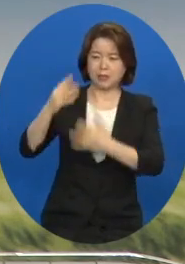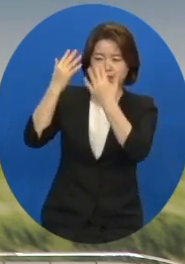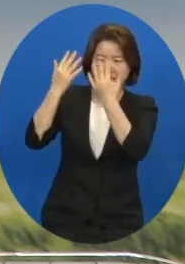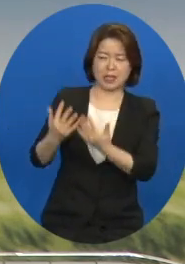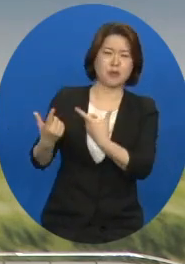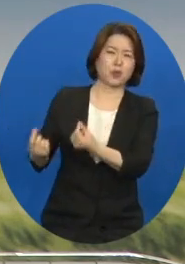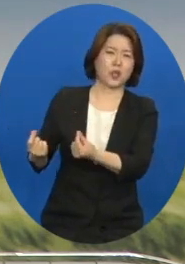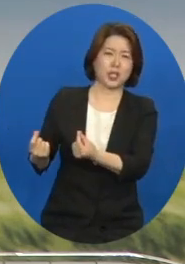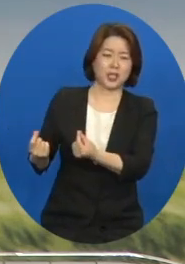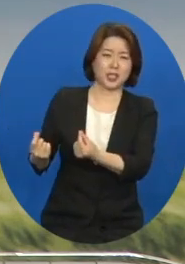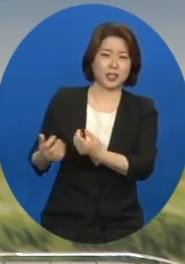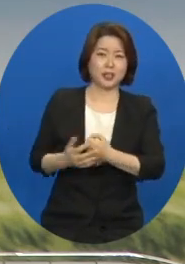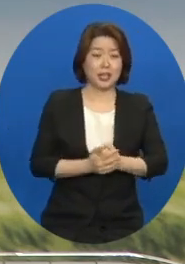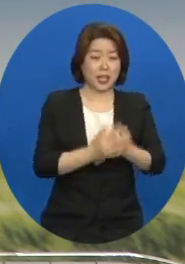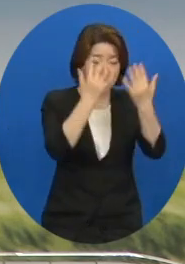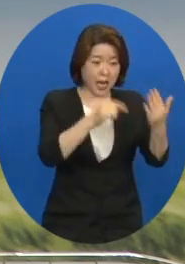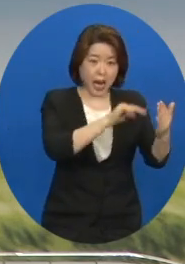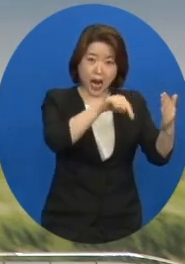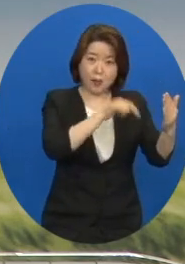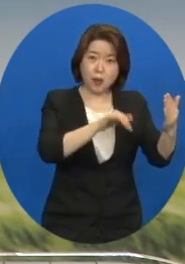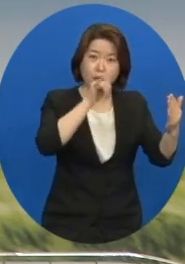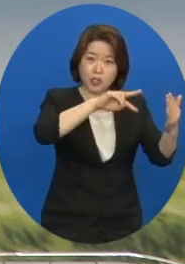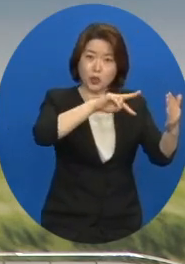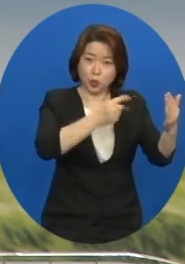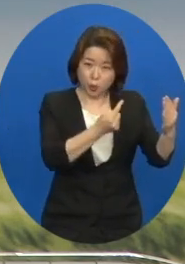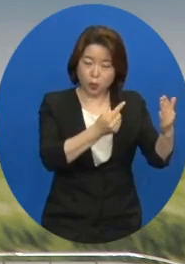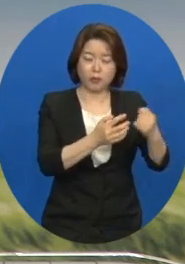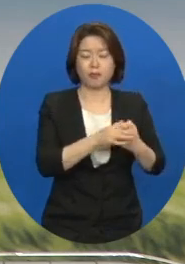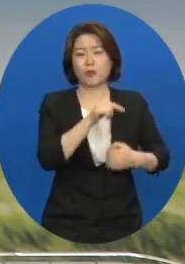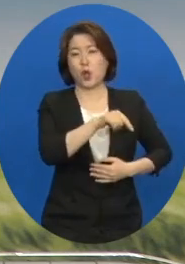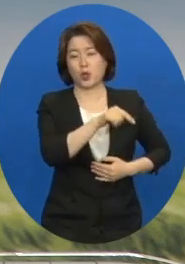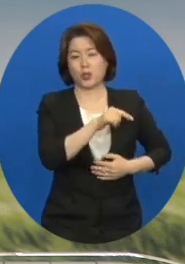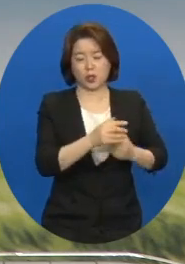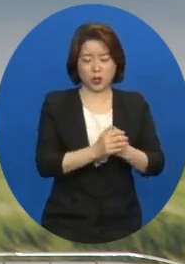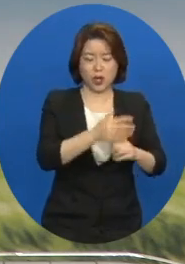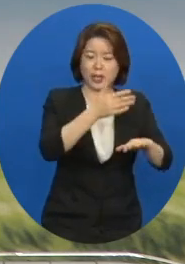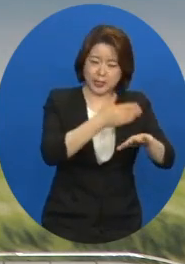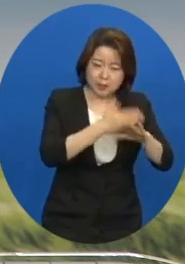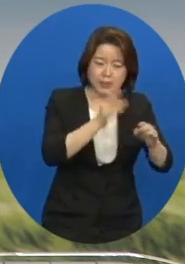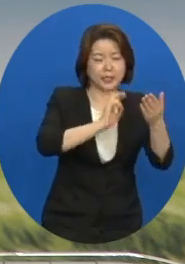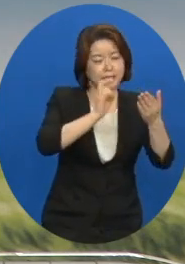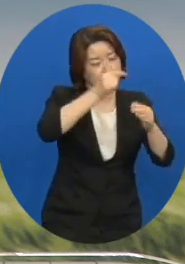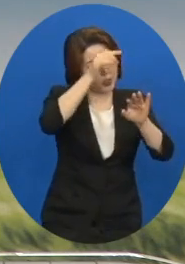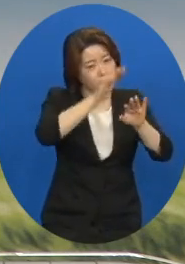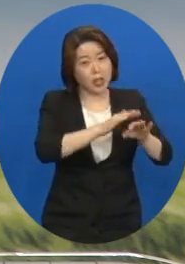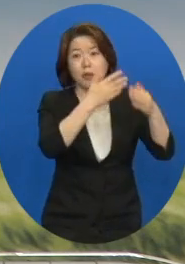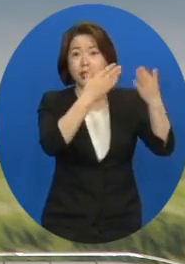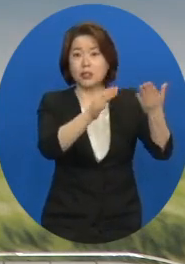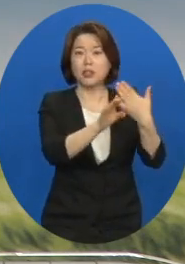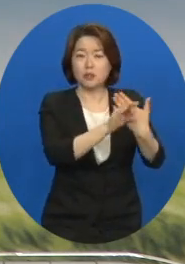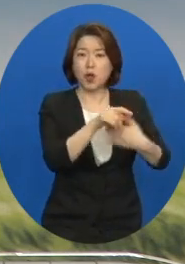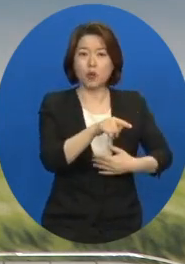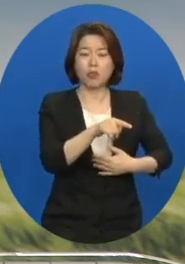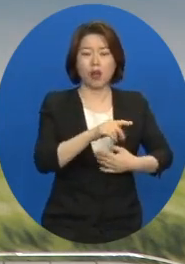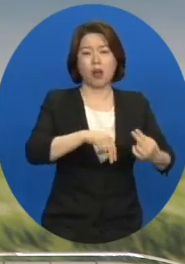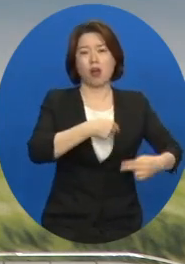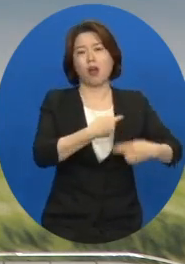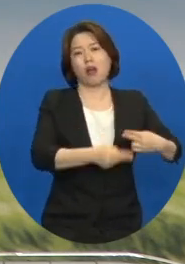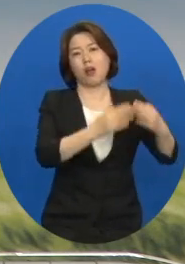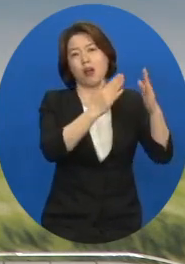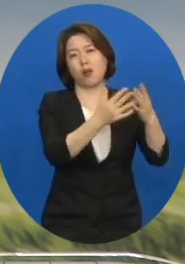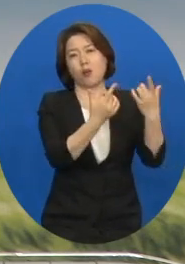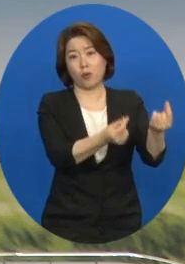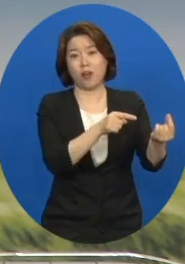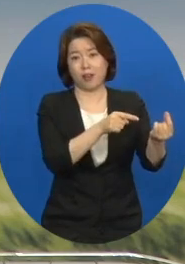하는 겁니다. 감옥에 들어갔다 할지라도 거기서 감사와 찬송, 예배가 있으면 지금 수도원 생활을 하는